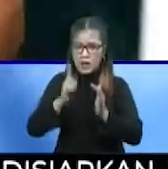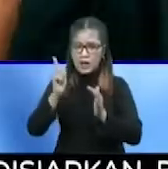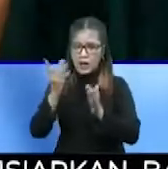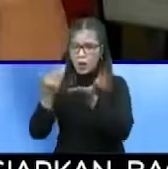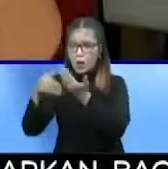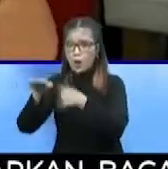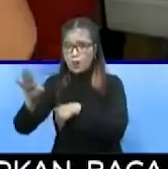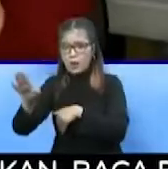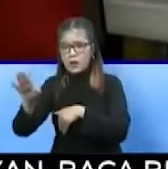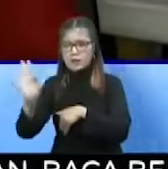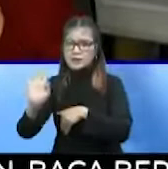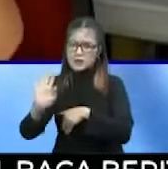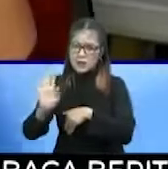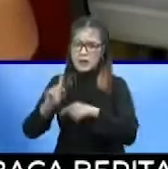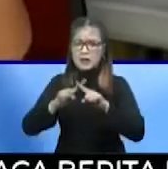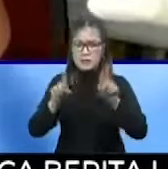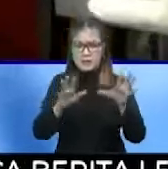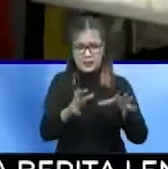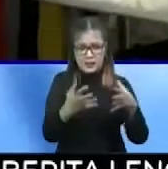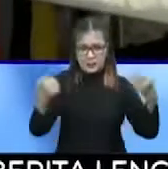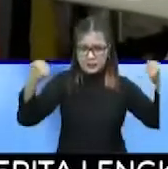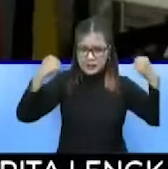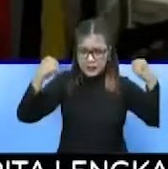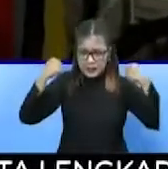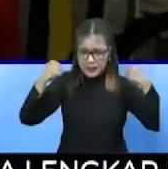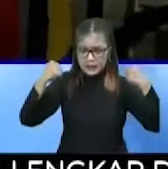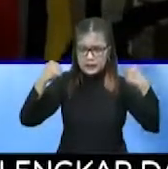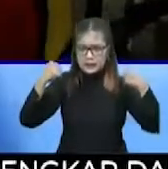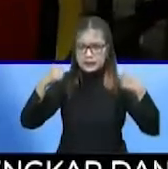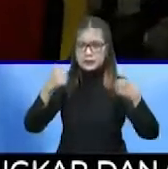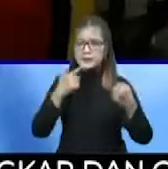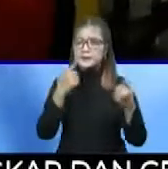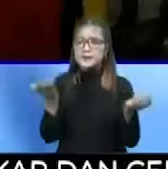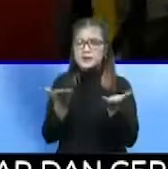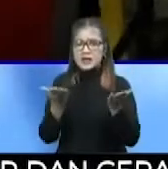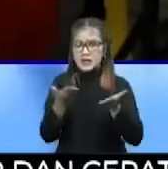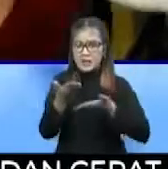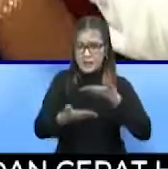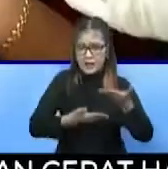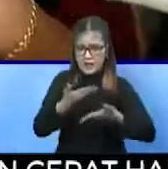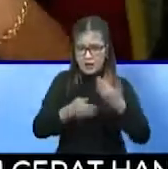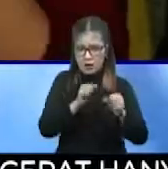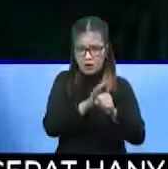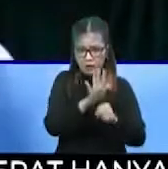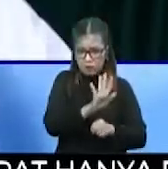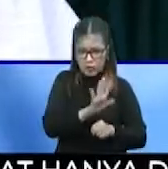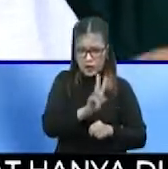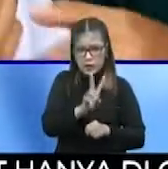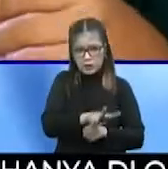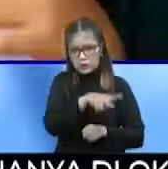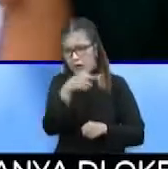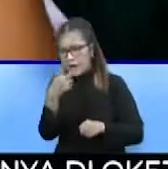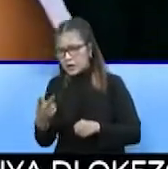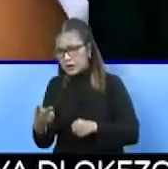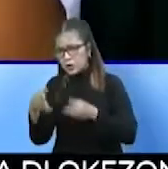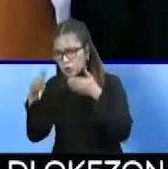tenaga kesehatan kita untuk yang tadinya sudah dialihkan ke pelayanan non-COVID, maka sebagian mungkin akan ditarik kembali